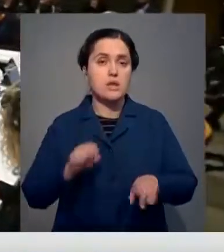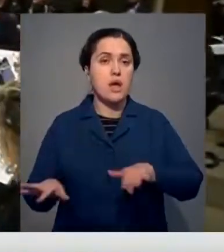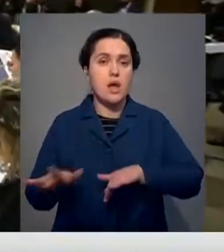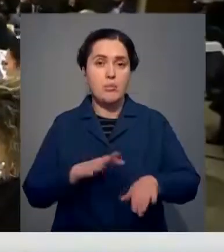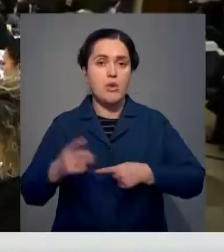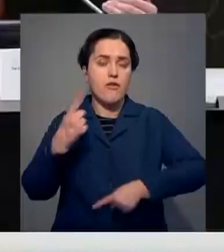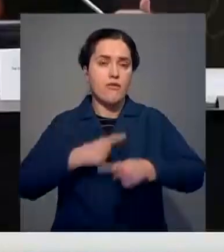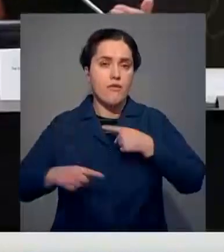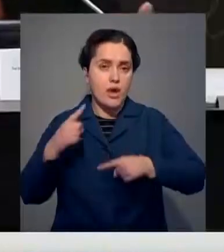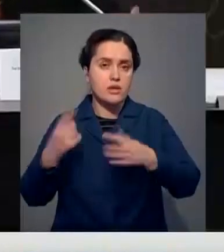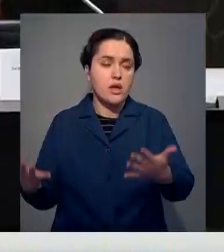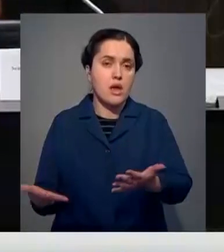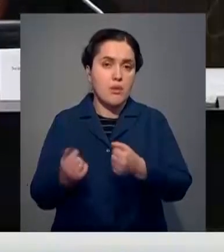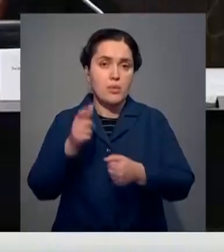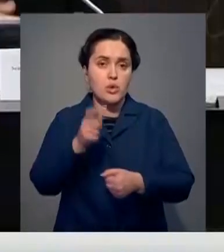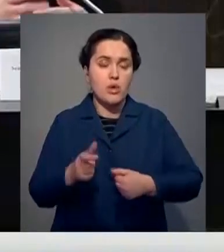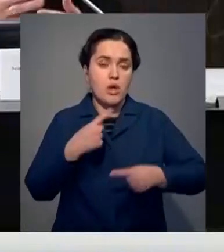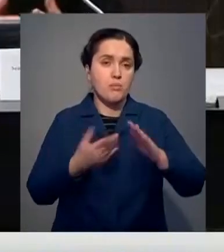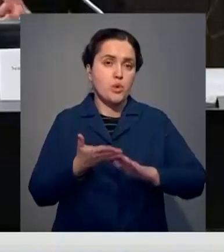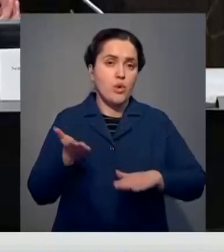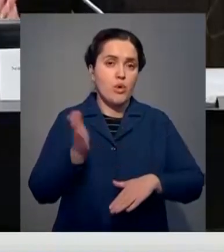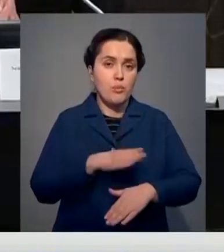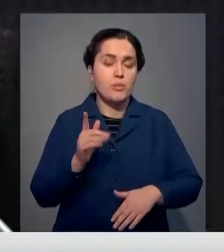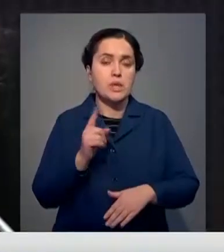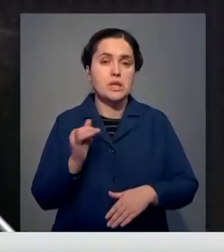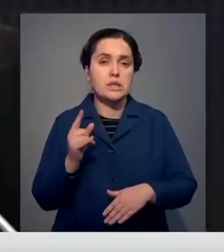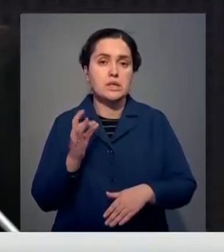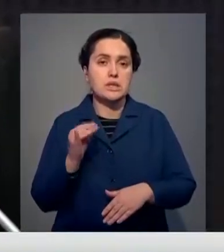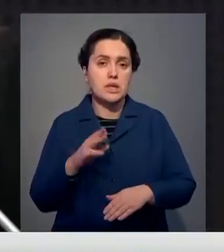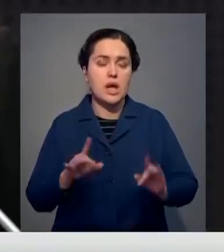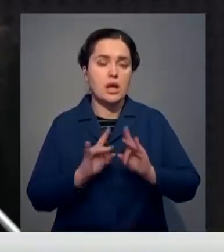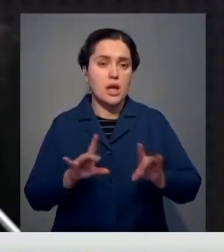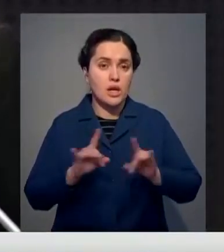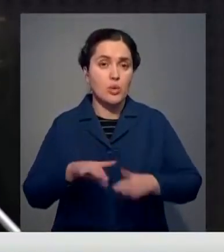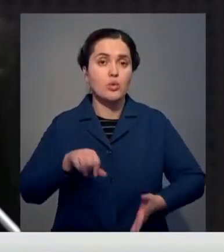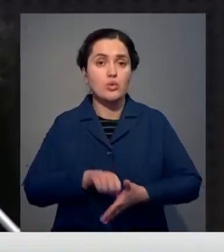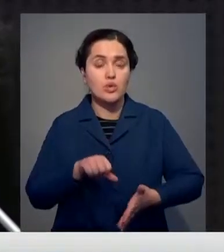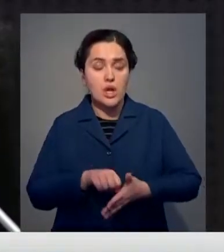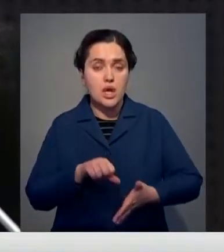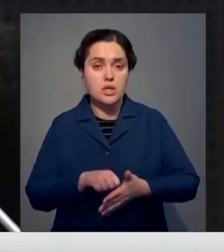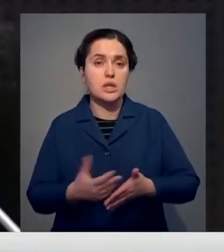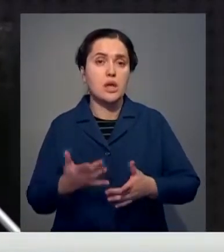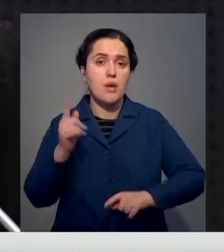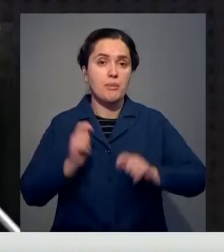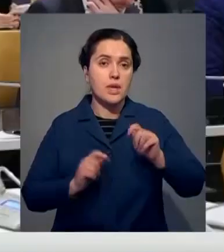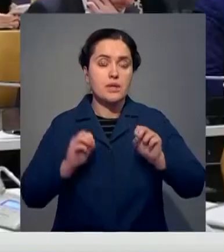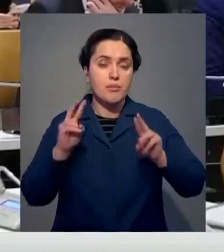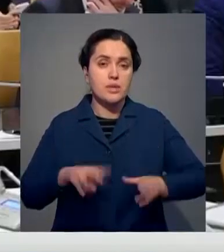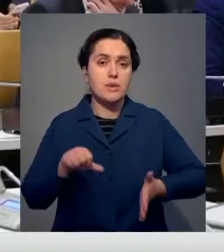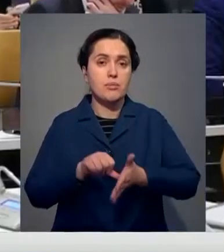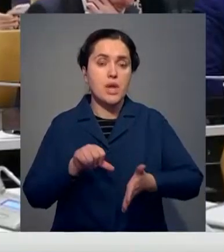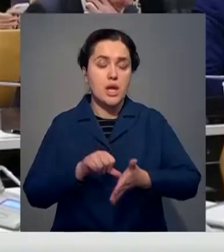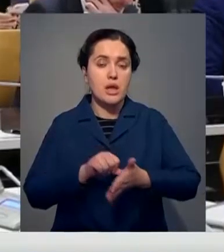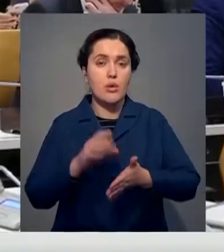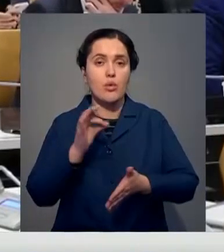и инициативу поделиться своим опытом с другими государствами, говорили участники брифинга. Среди них спецпредставитель генерального секретаря